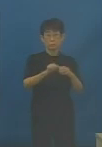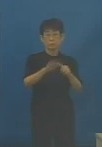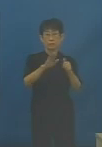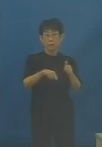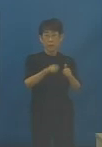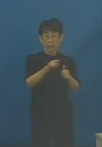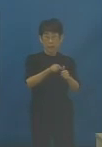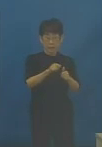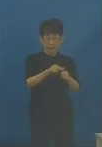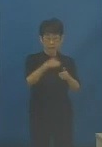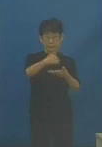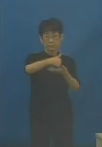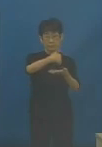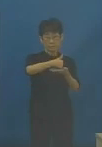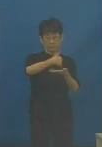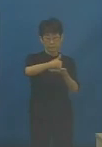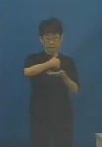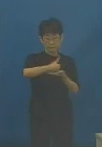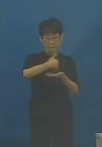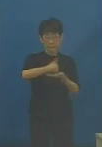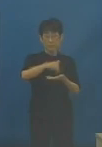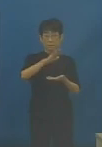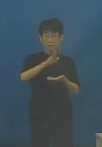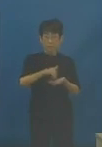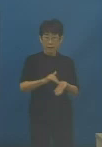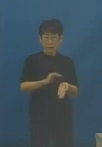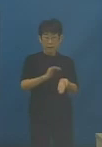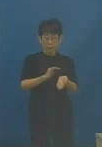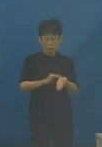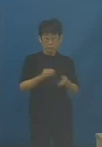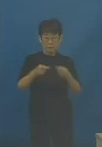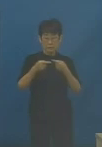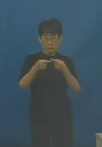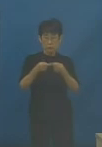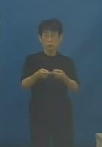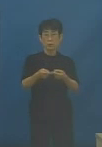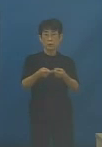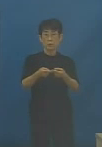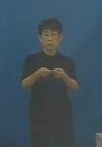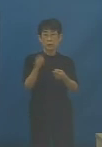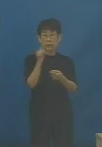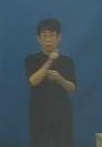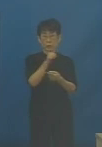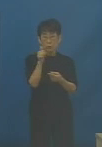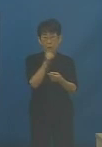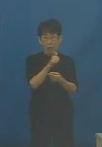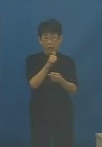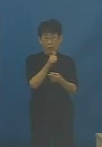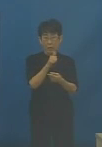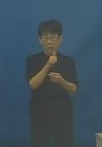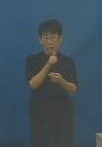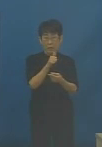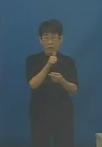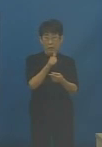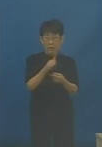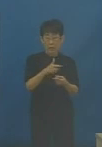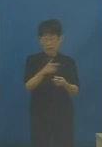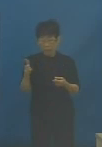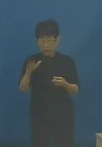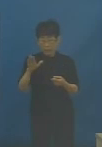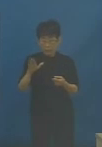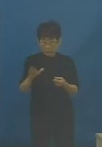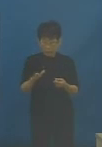をお話をいただいたりして、入院等など斡旋などいろいろと進んでいくということになります